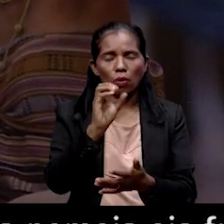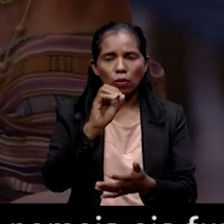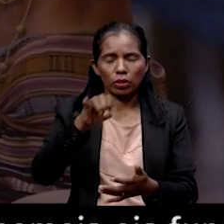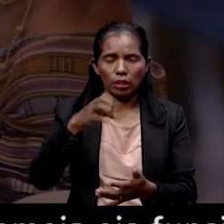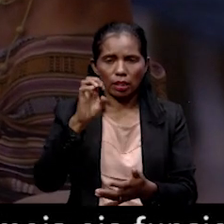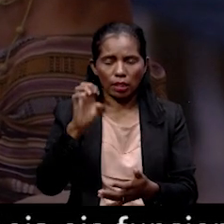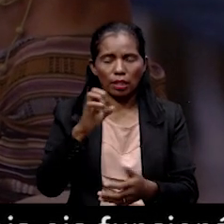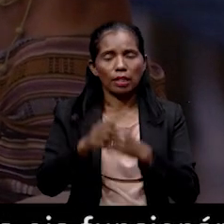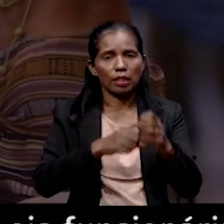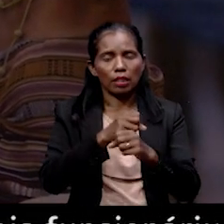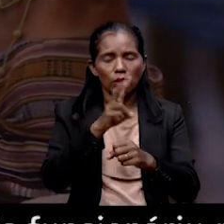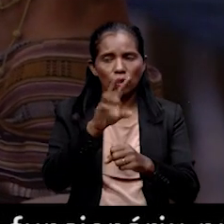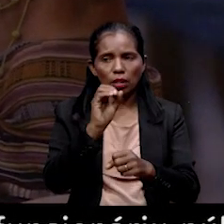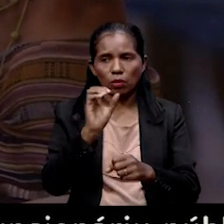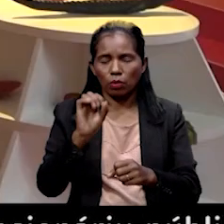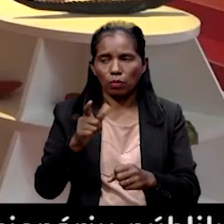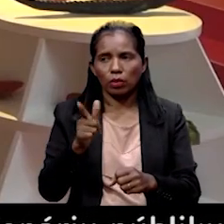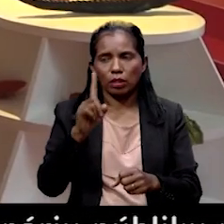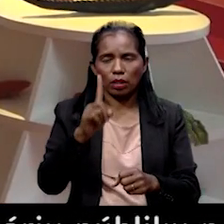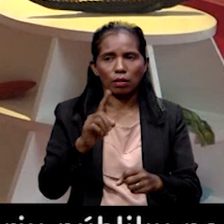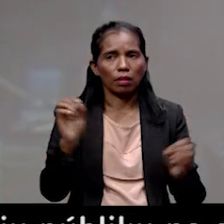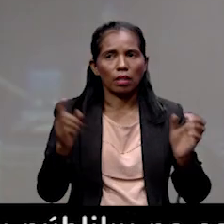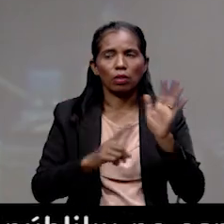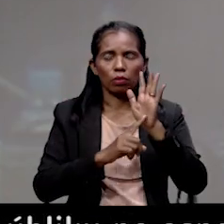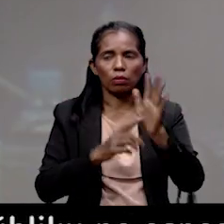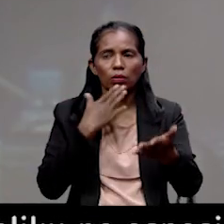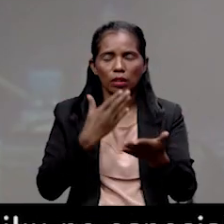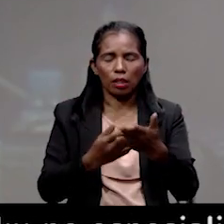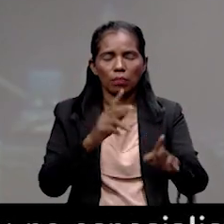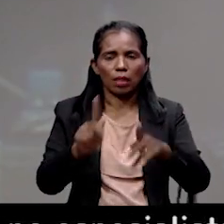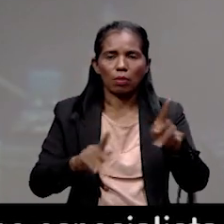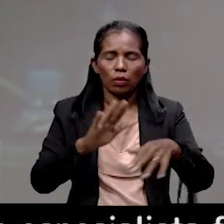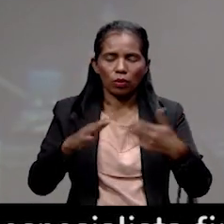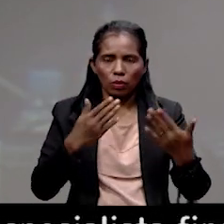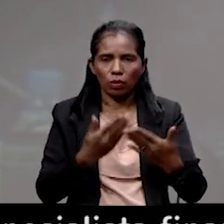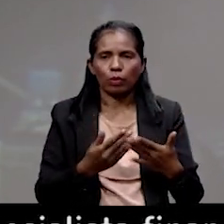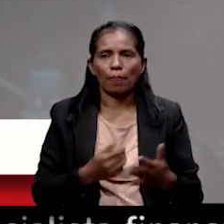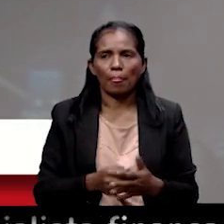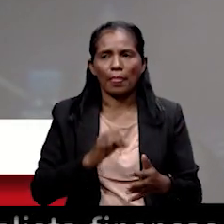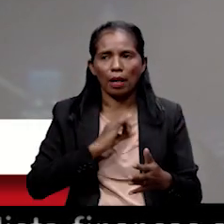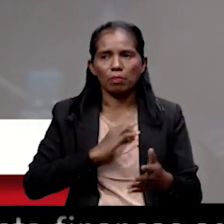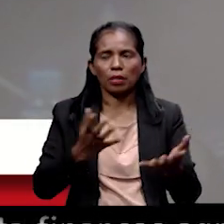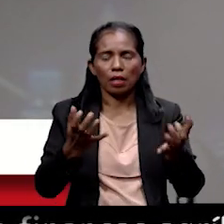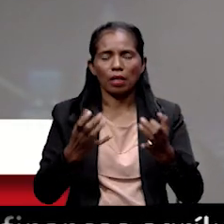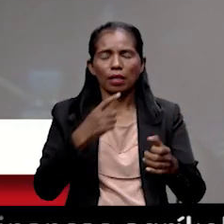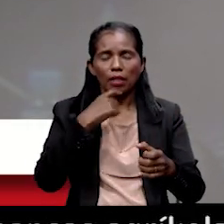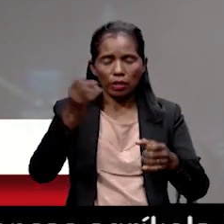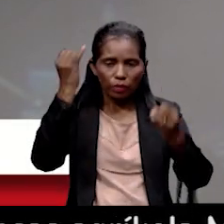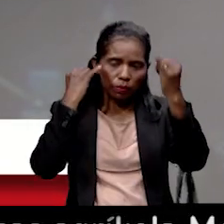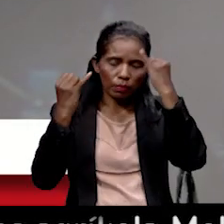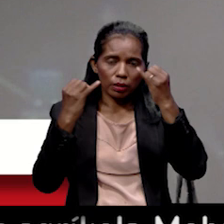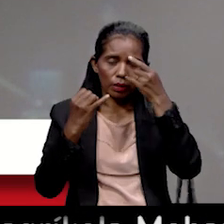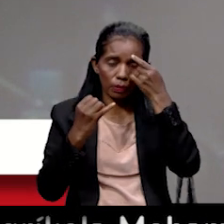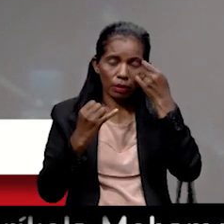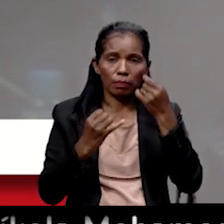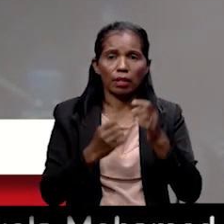resting ida mai bela ia efeito positivo ba povo. Haumo sakara liga ba informasaun nebe sai husi